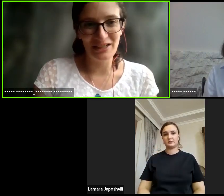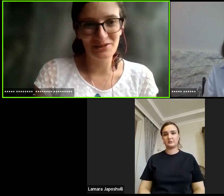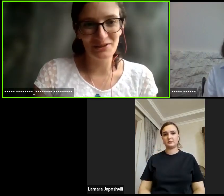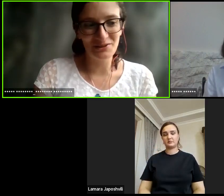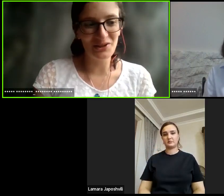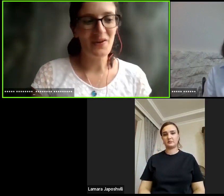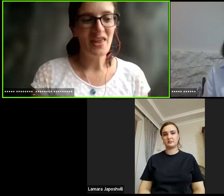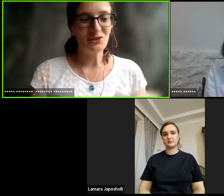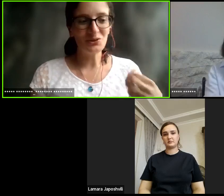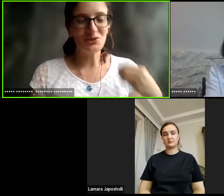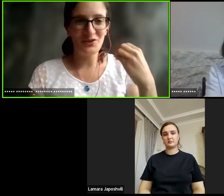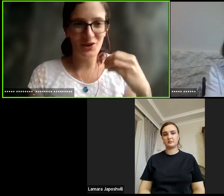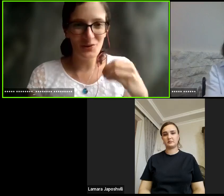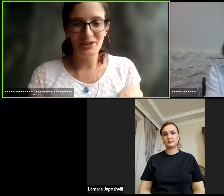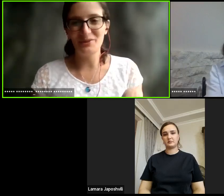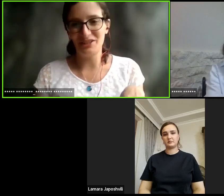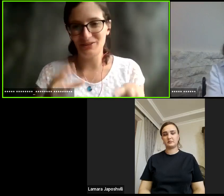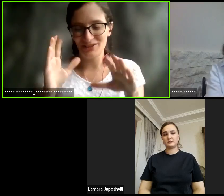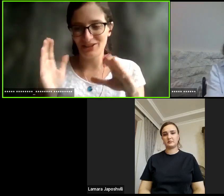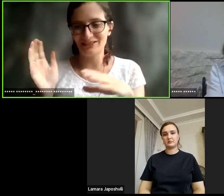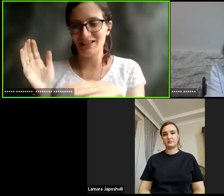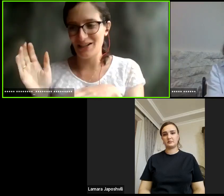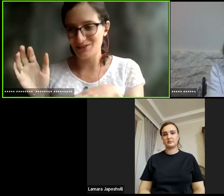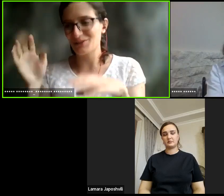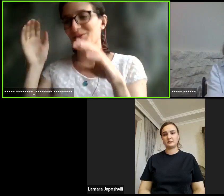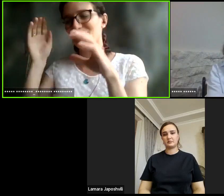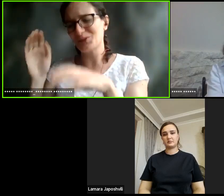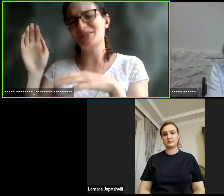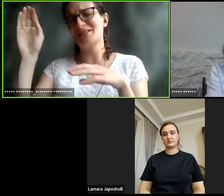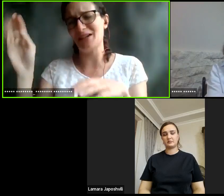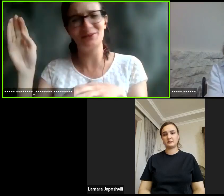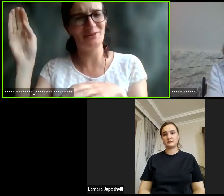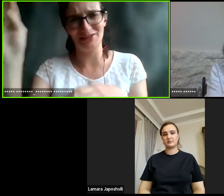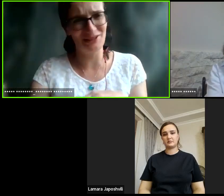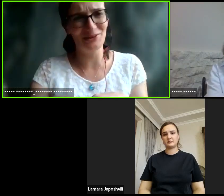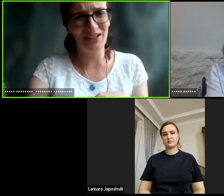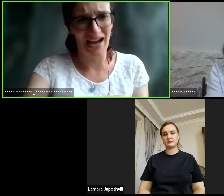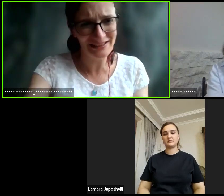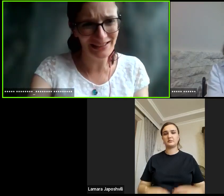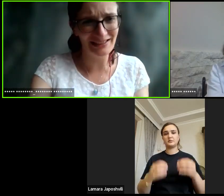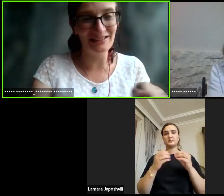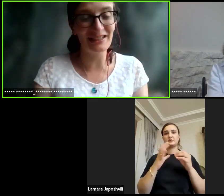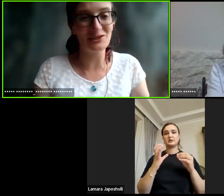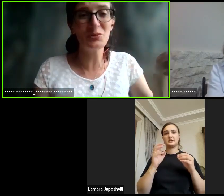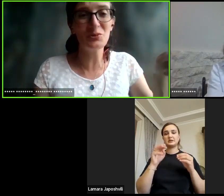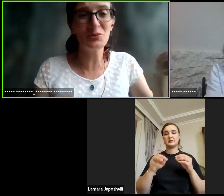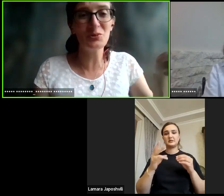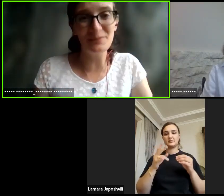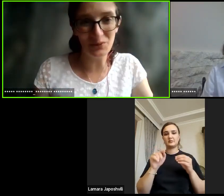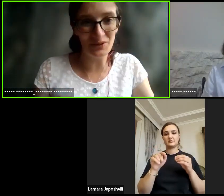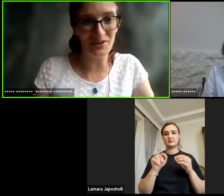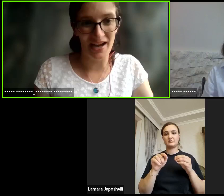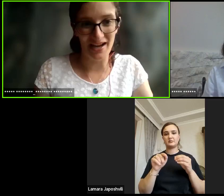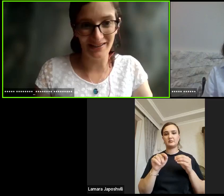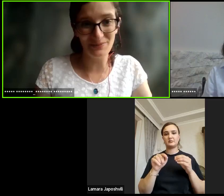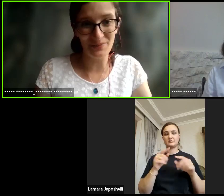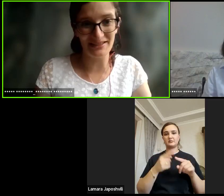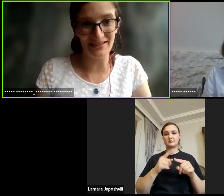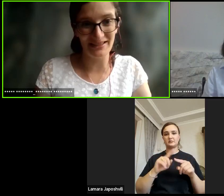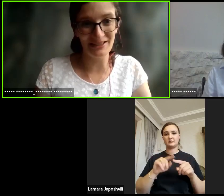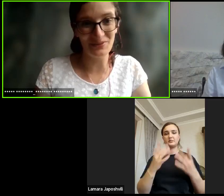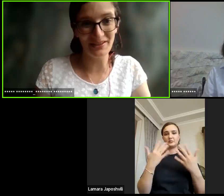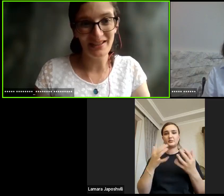გამოცდილებიდან შემიძლია თქვა რომ თუ ჩვენ ვეუბნებით იმას რომ ეს რაღაც პიროს 15 სანტიმეტრი წინ უნდა გადადგათ რაც უფრო დაძაბულები